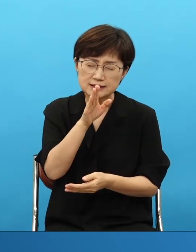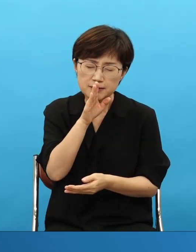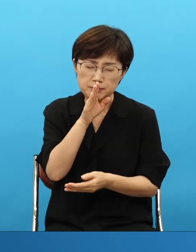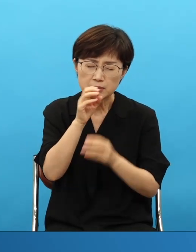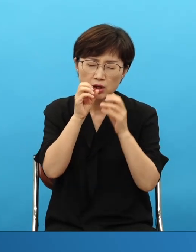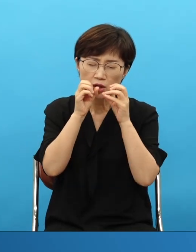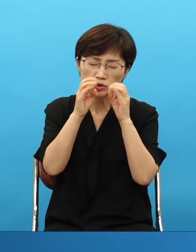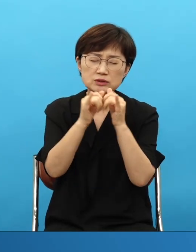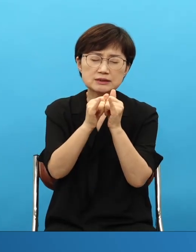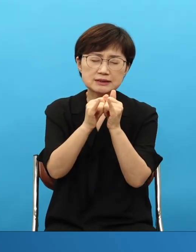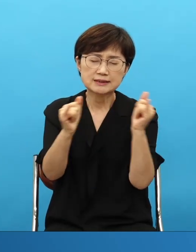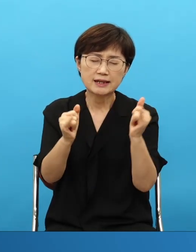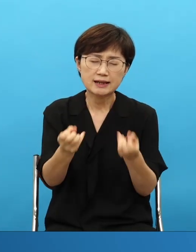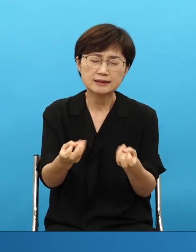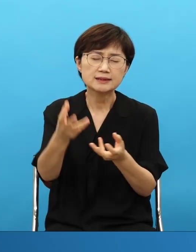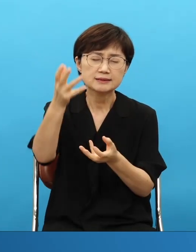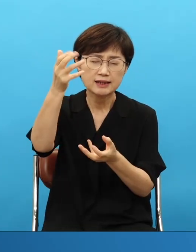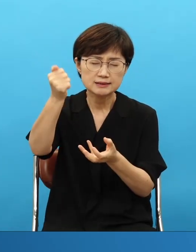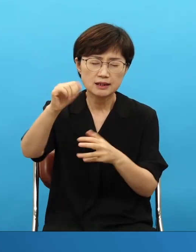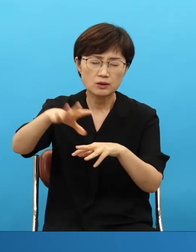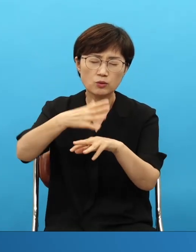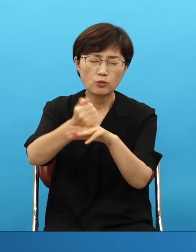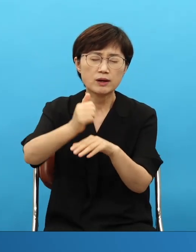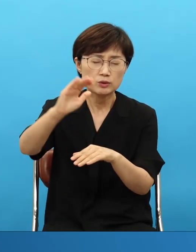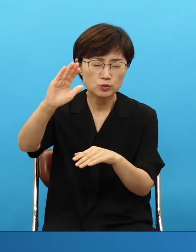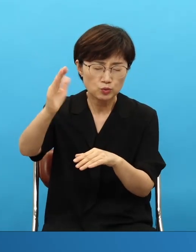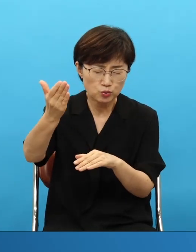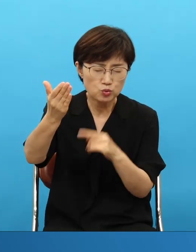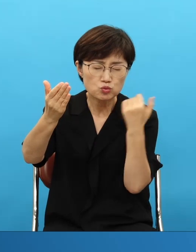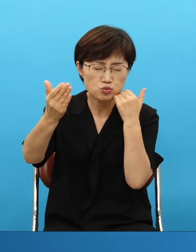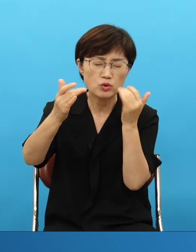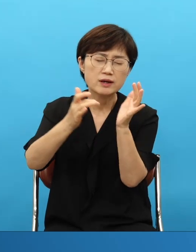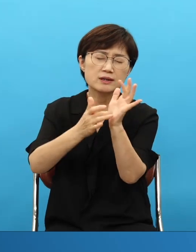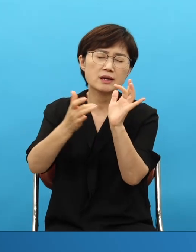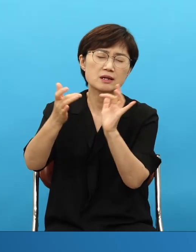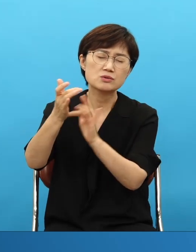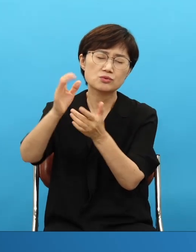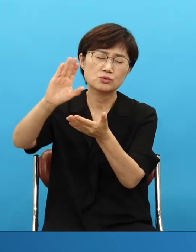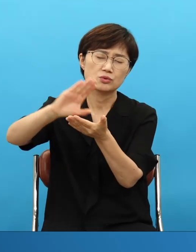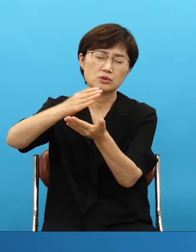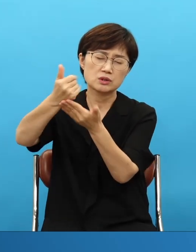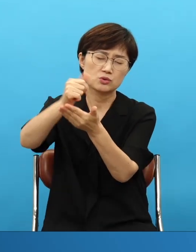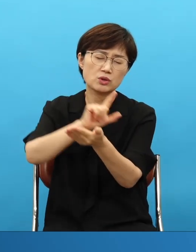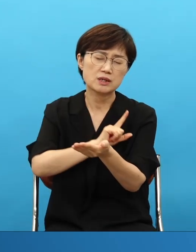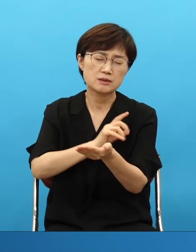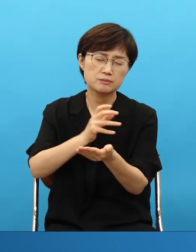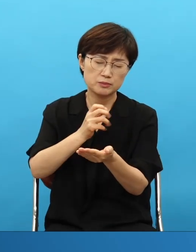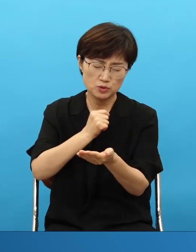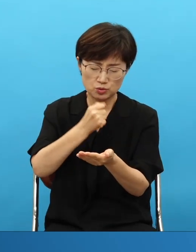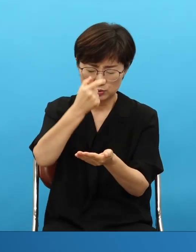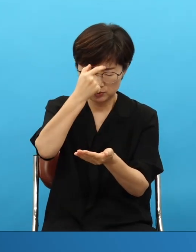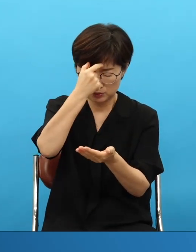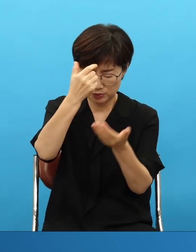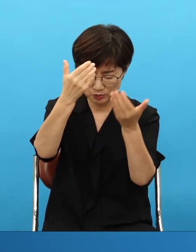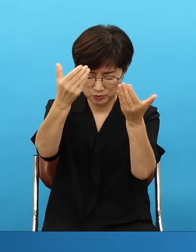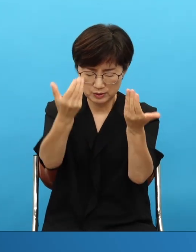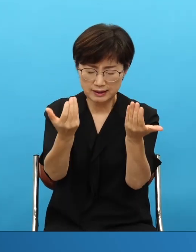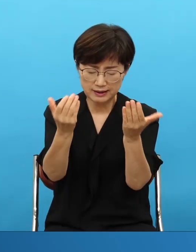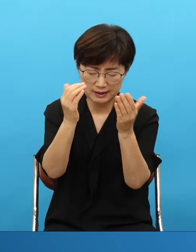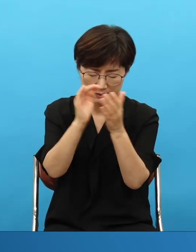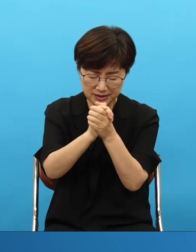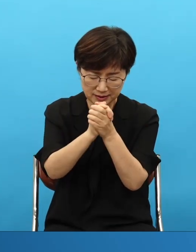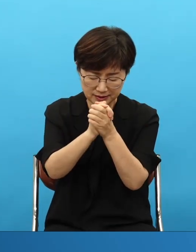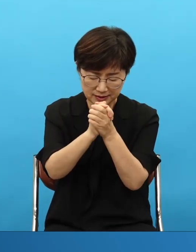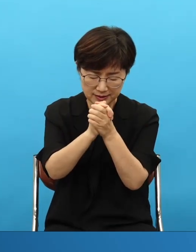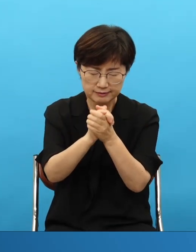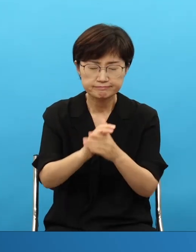장왕이신예수그리스도의이름으로기도합니다 一切荣耀归于神奉我们的真先知祭司长还